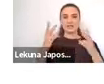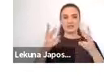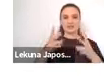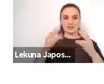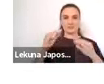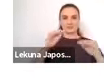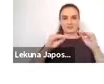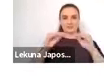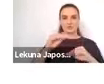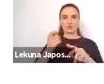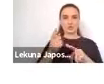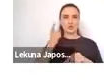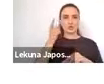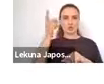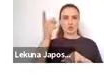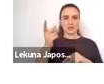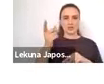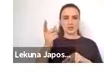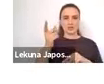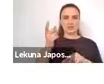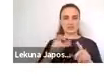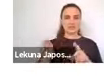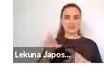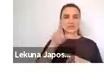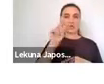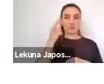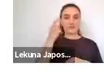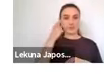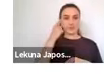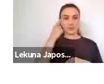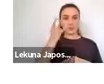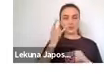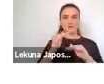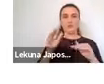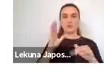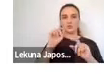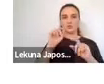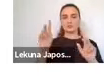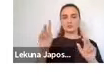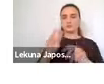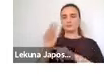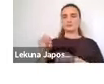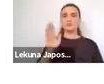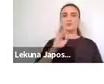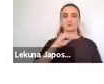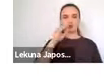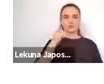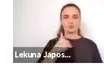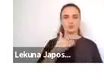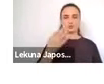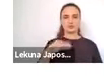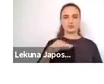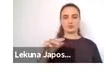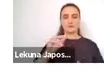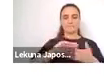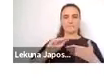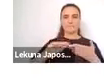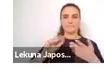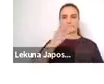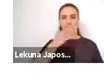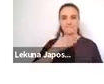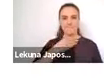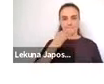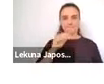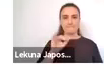შორს მიმავალი პერსპექტივით რო შევხედოთ, ხო? როდესაც ბავშვი სკოლაში მიდის და ყველა მშობელს უნდა რომ მისმა შვილმა წეროს ლამაზად.